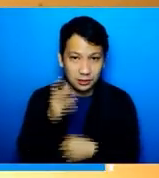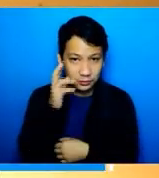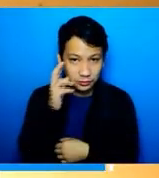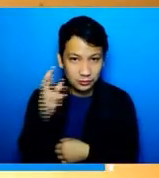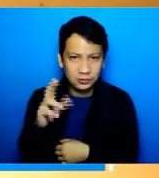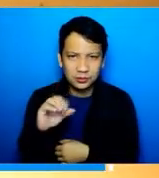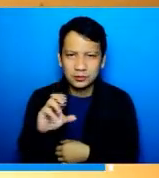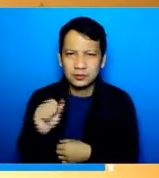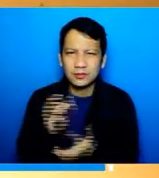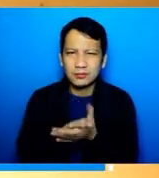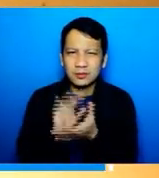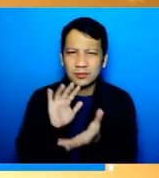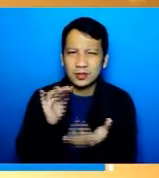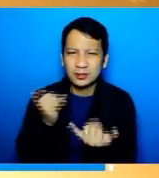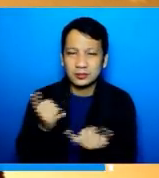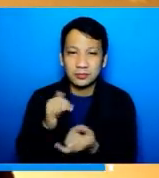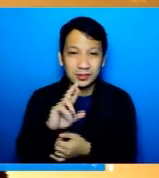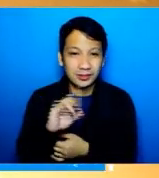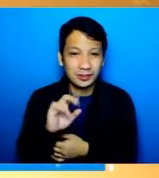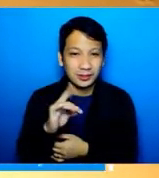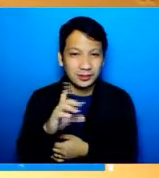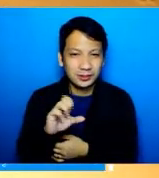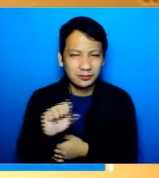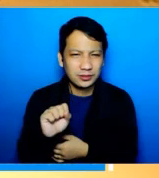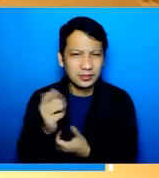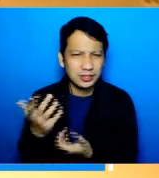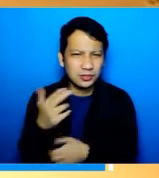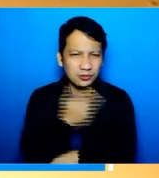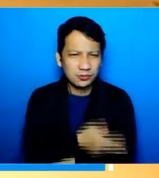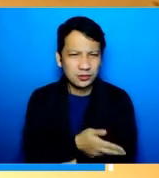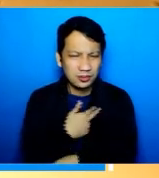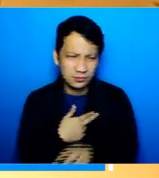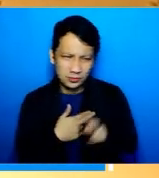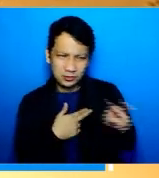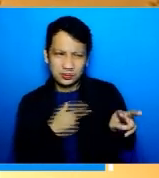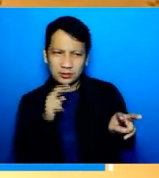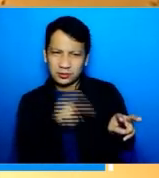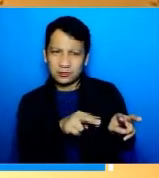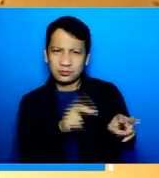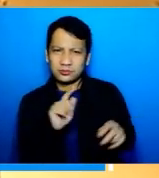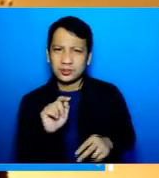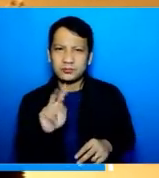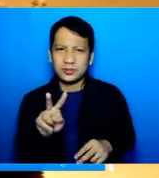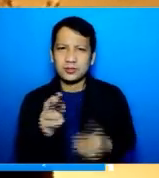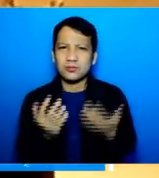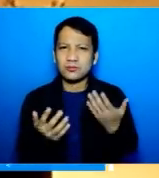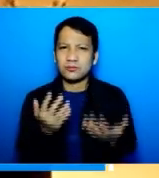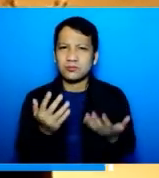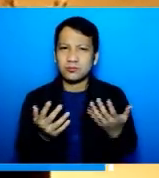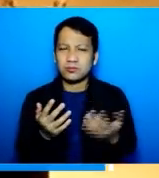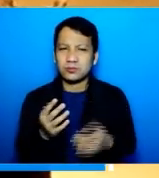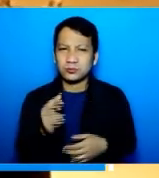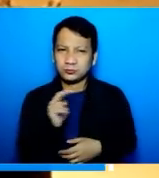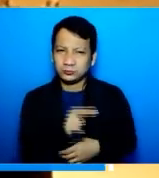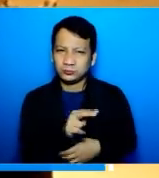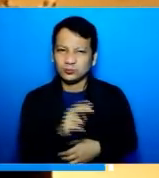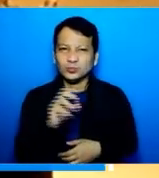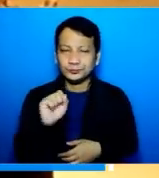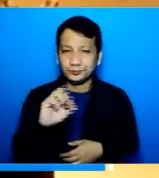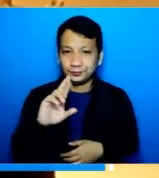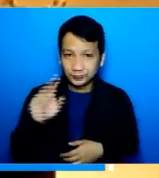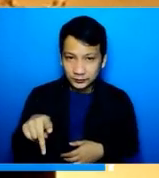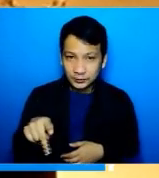na presyo rin ng Remdesivir sa ospital. Nakita ko po sa TV na yung SRP po is